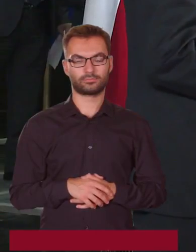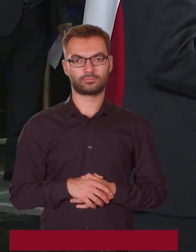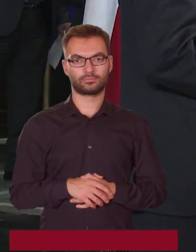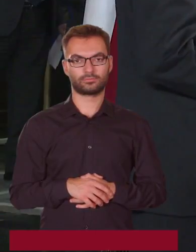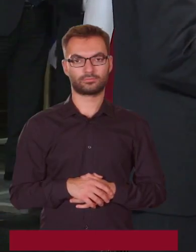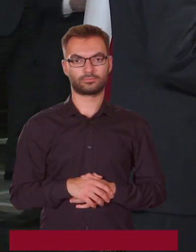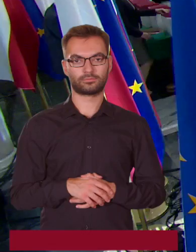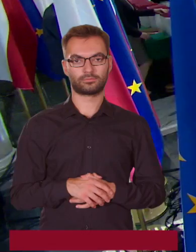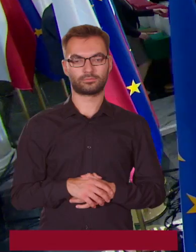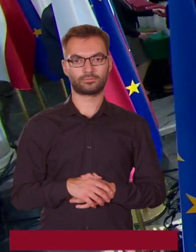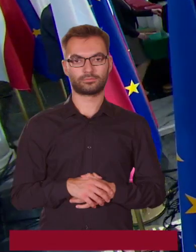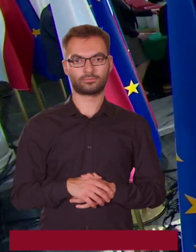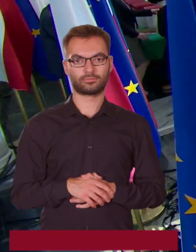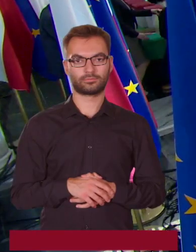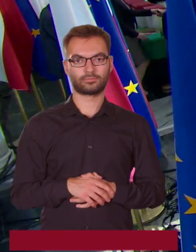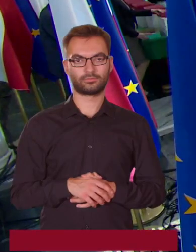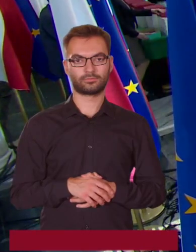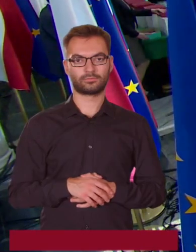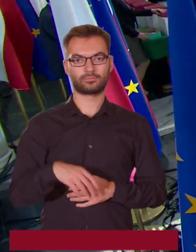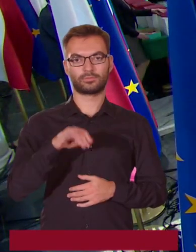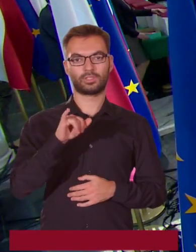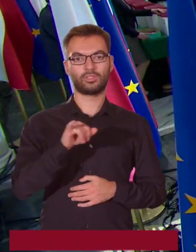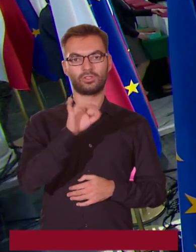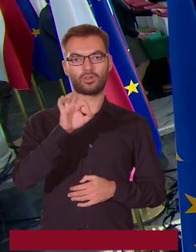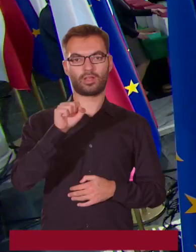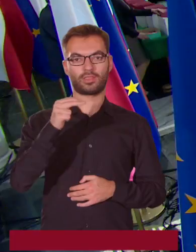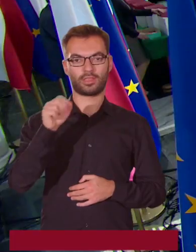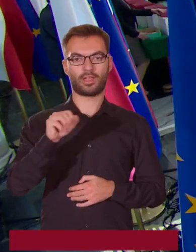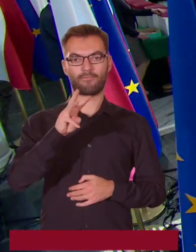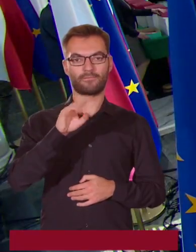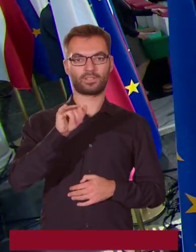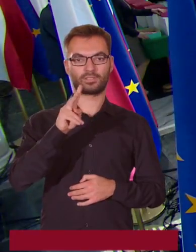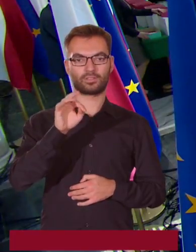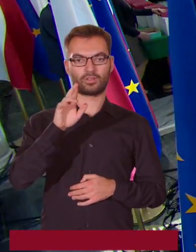Proszę panią Joannę Wiktorię Augustynowską.